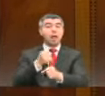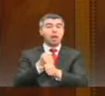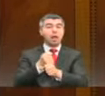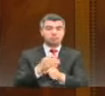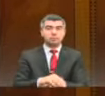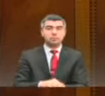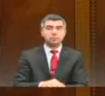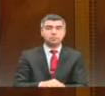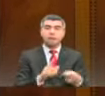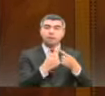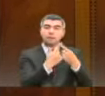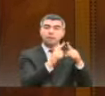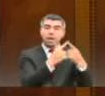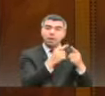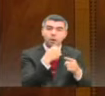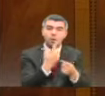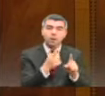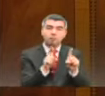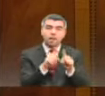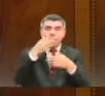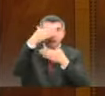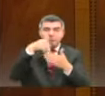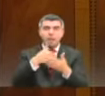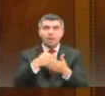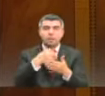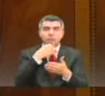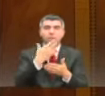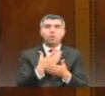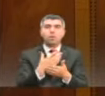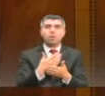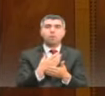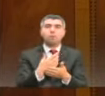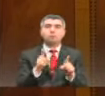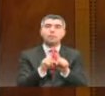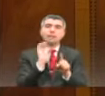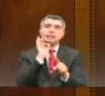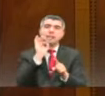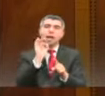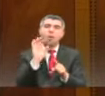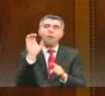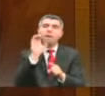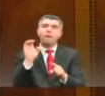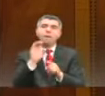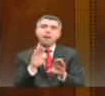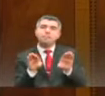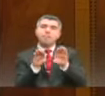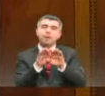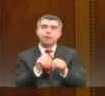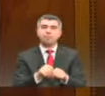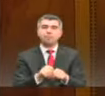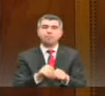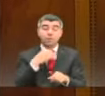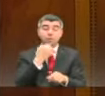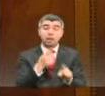انعكست إيجاباً على تصنيف بلادنا في مجال مناخ الأعمال بالأساس دون بيزنس، فإن بلادنا مدعوة